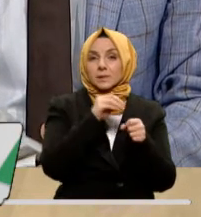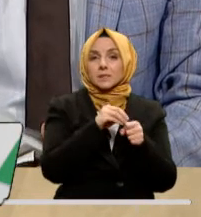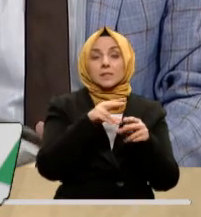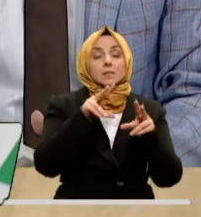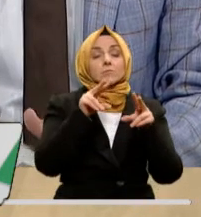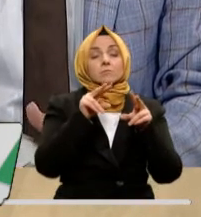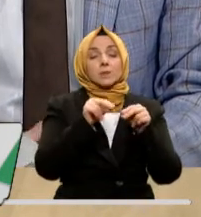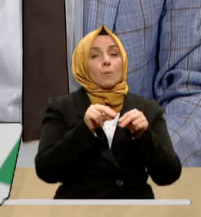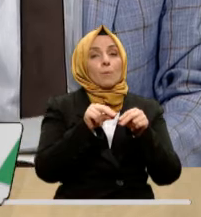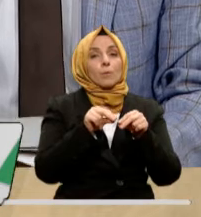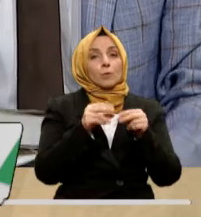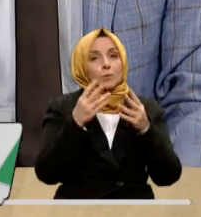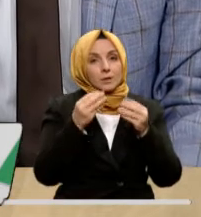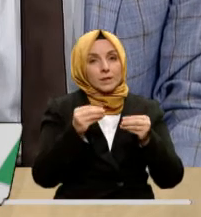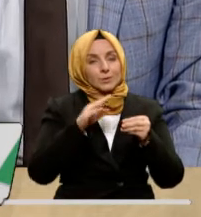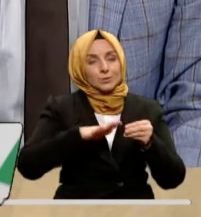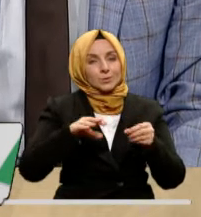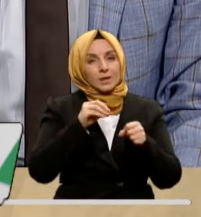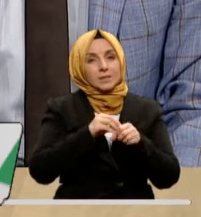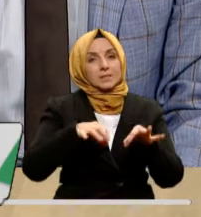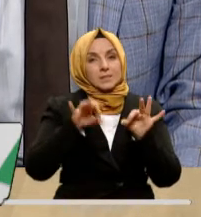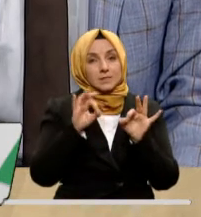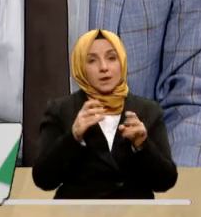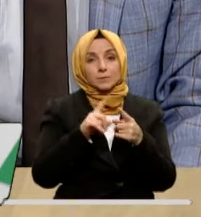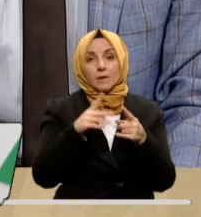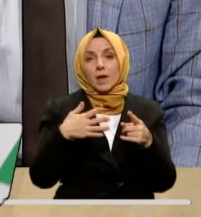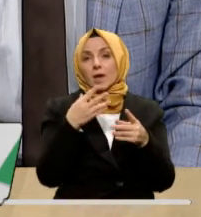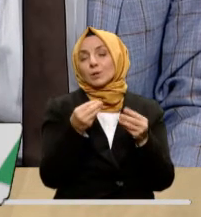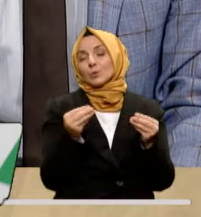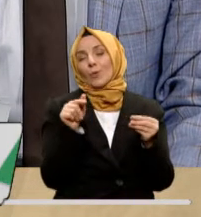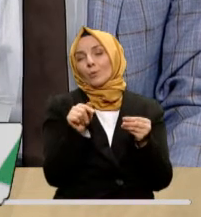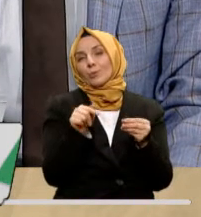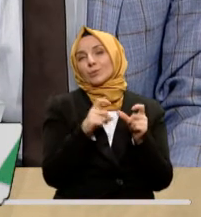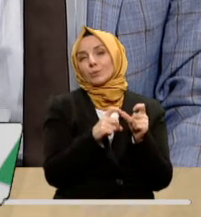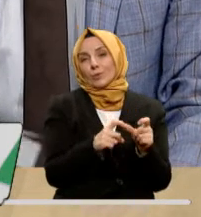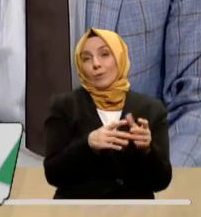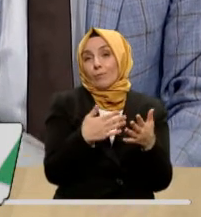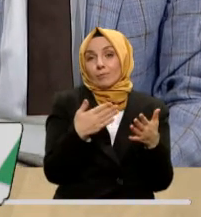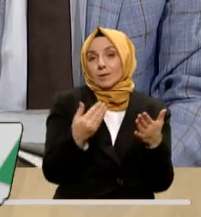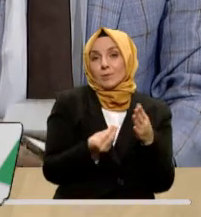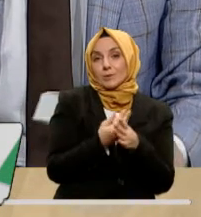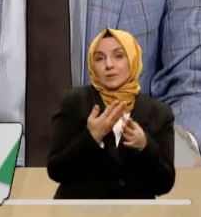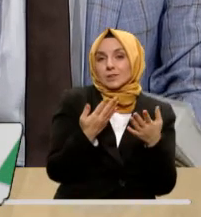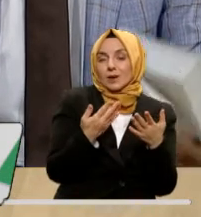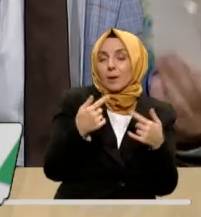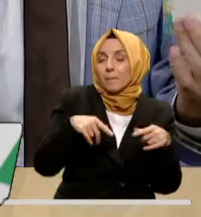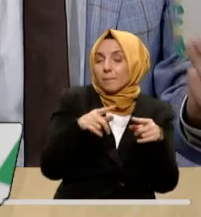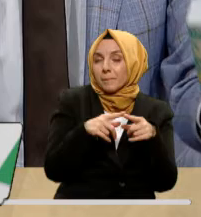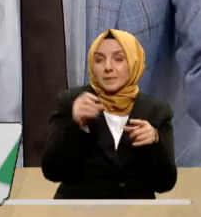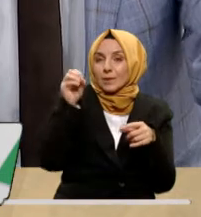hazırlanmış en çok sorulan takvimimiz de bu mutlaka Ne zaman çıkacaksınız ne zaman bize ulaştıracağız